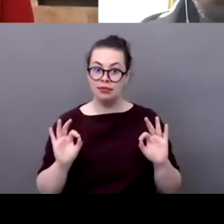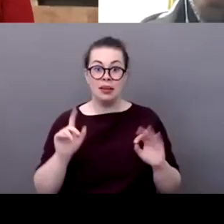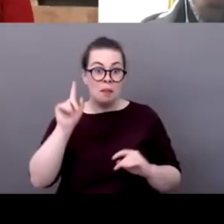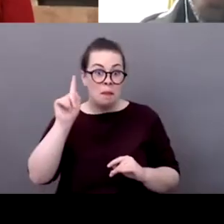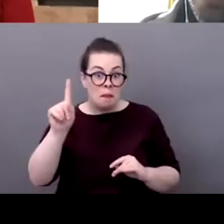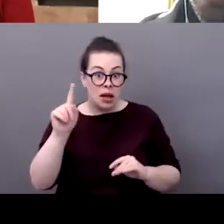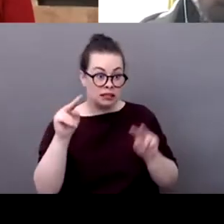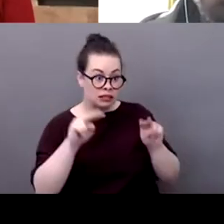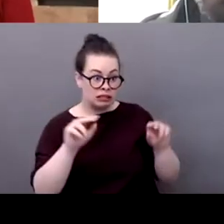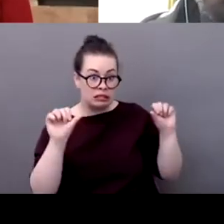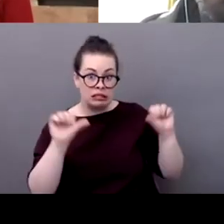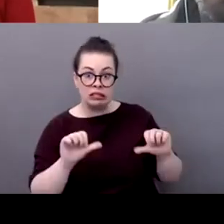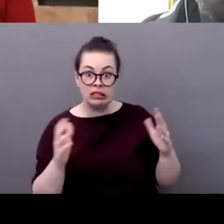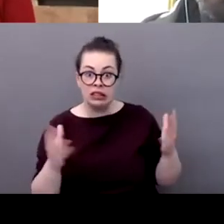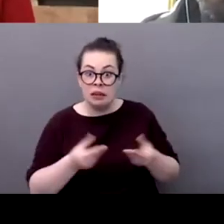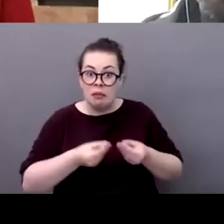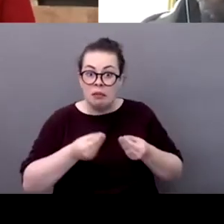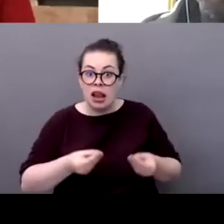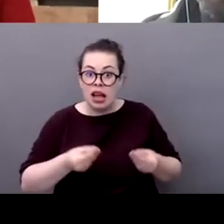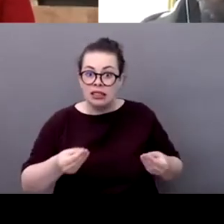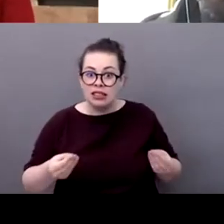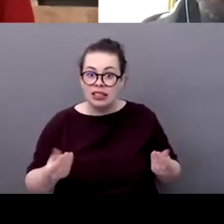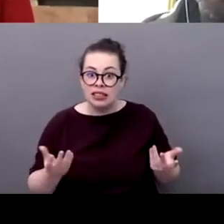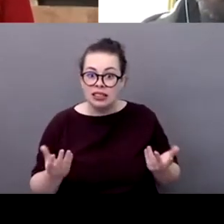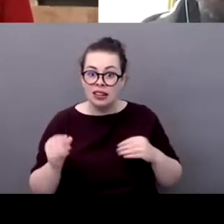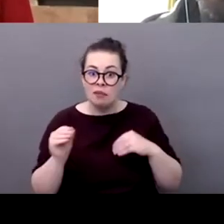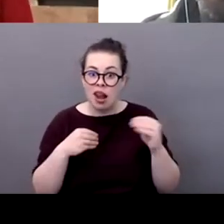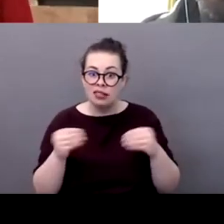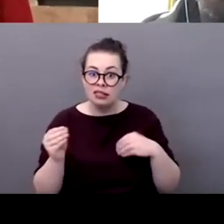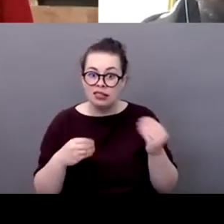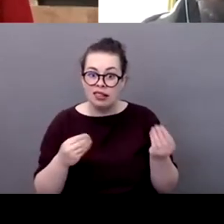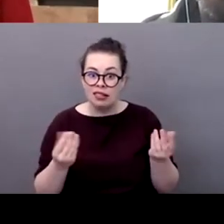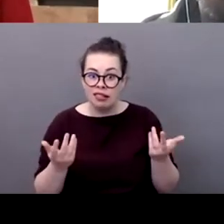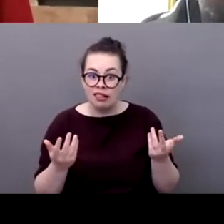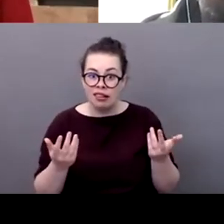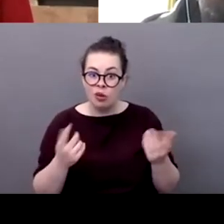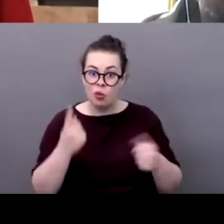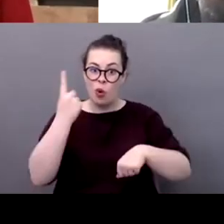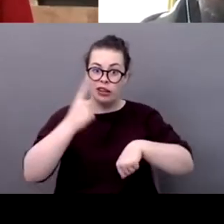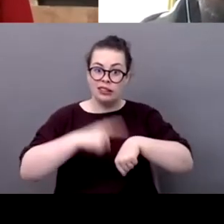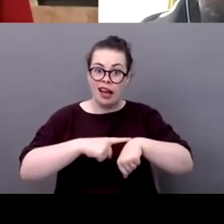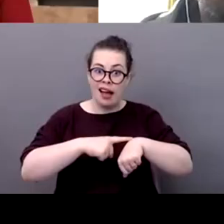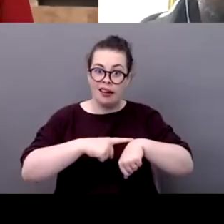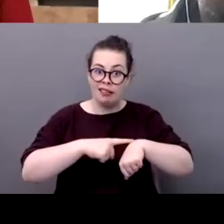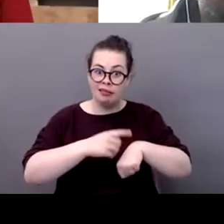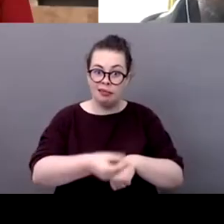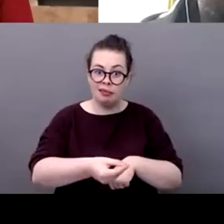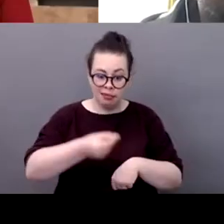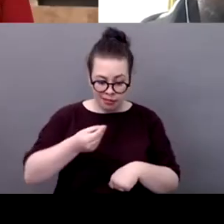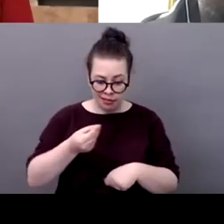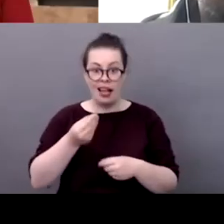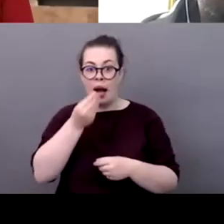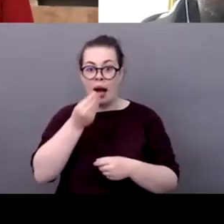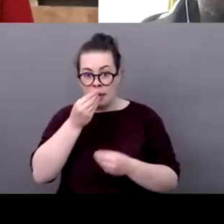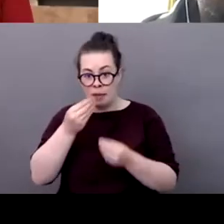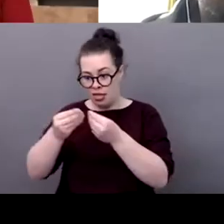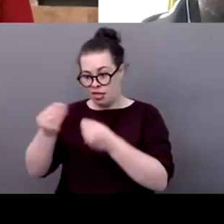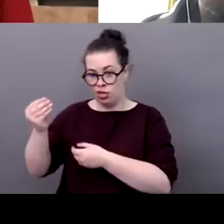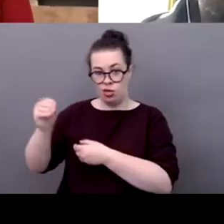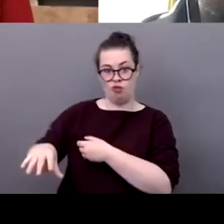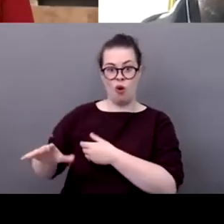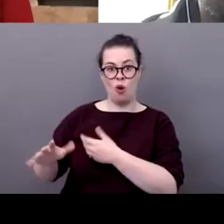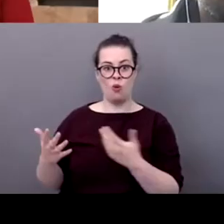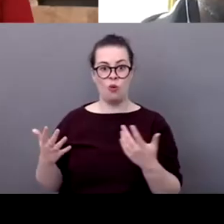casserole. Et donc, je dirais qu'il faut faire attention que le mieux, c'est parfois l'ennemi du bien. Et donc, il faut